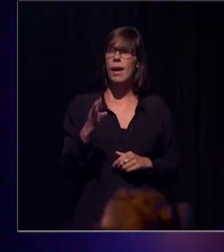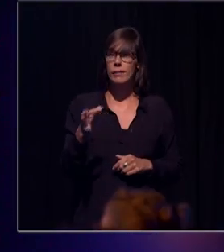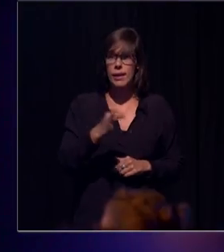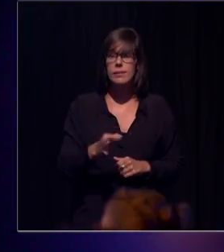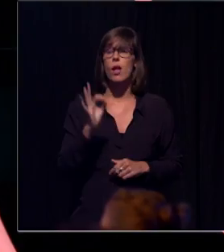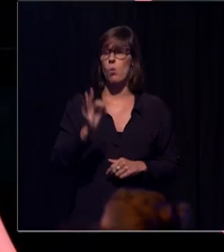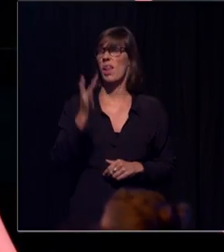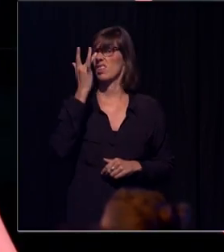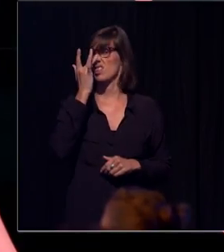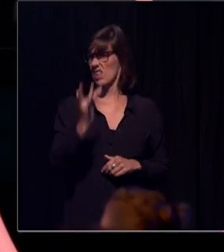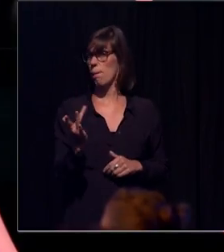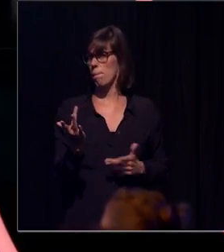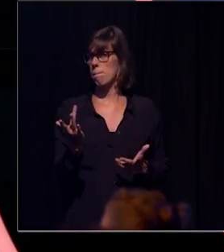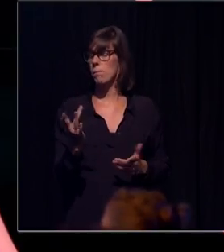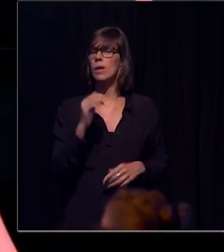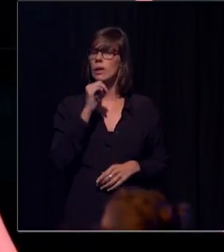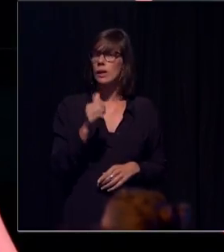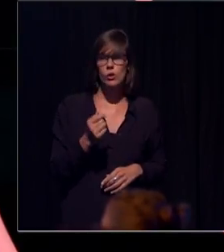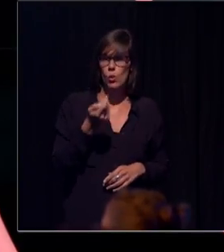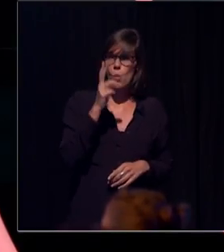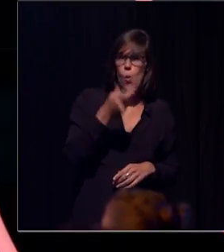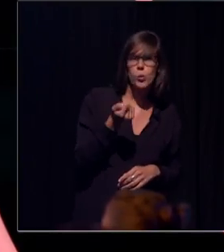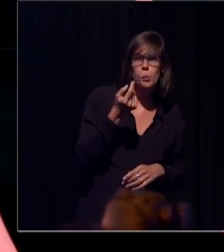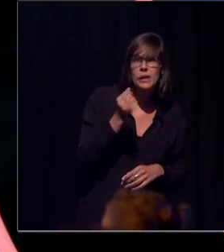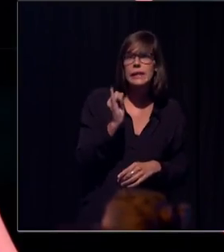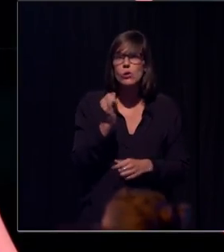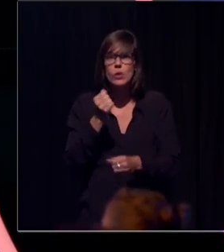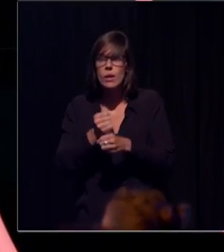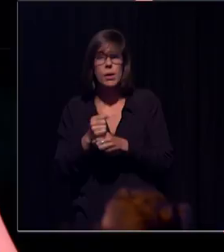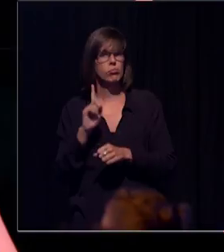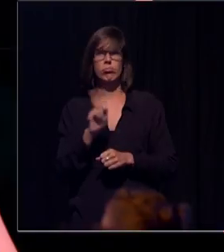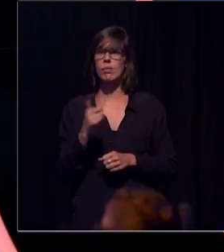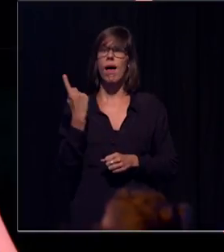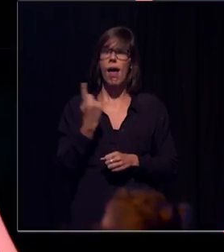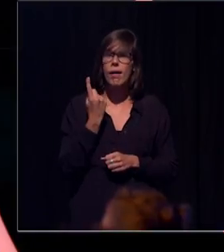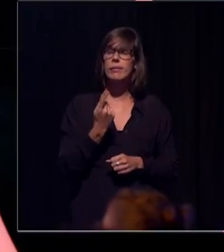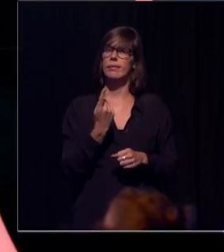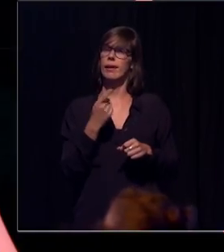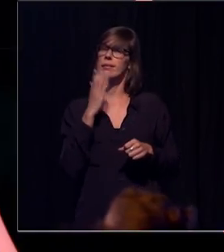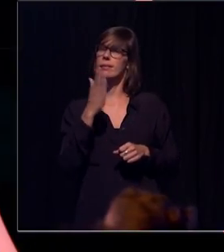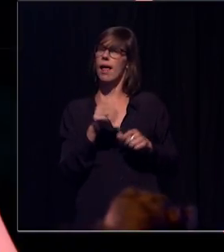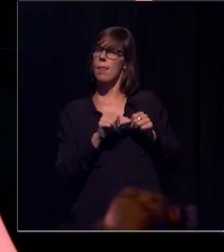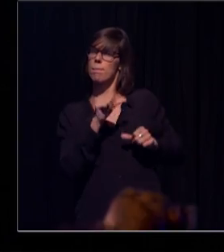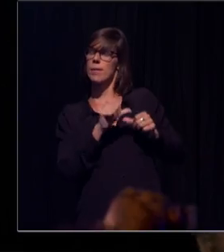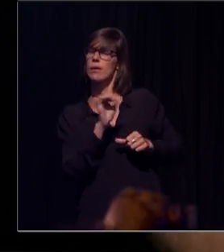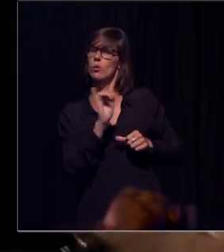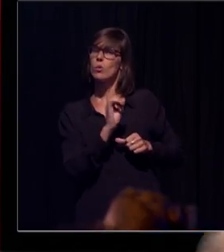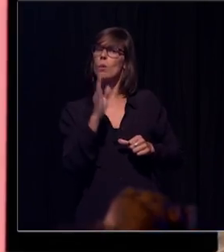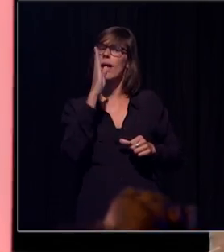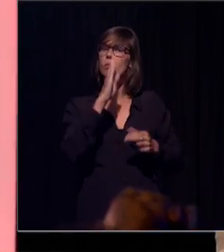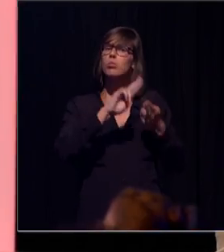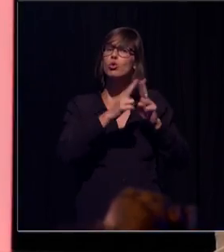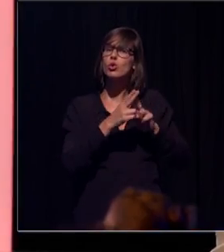Die beta-cel is echter een zeer slimme cel. Die maakt niet zomaar een beetje insuline. Die beta-cel gaat continu onze